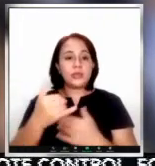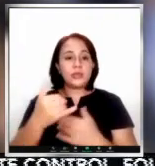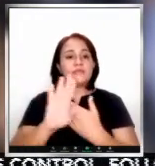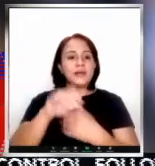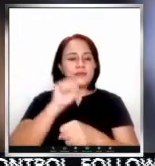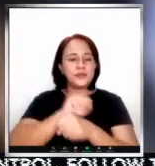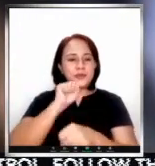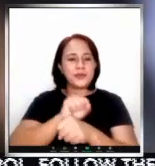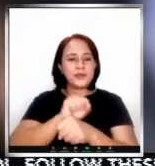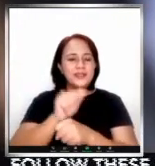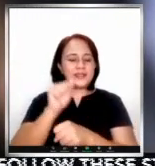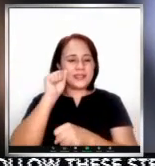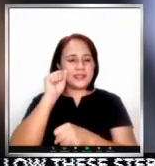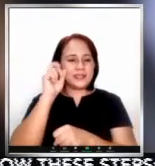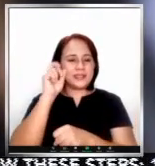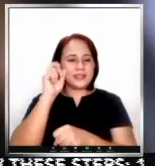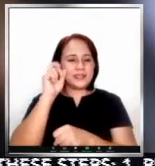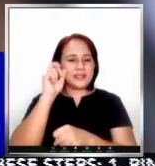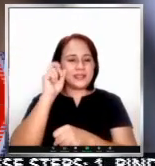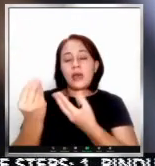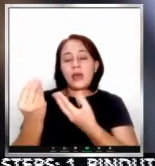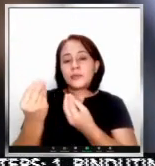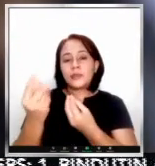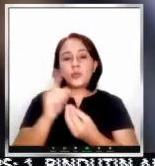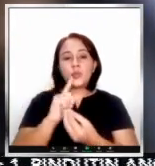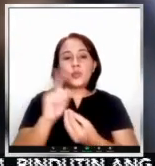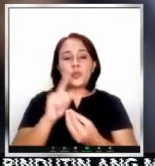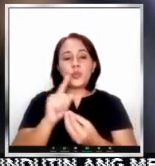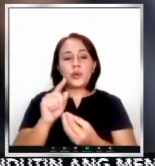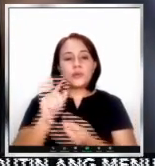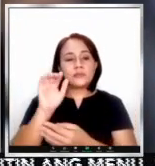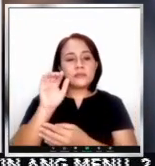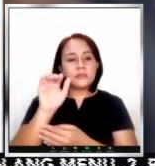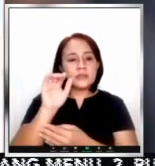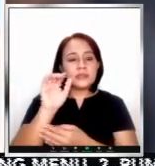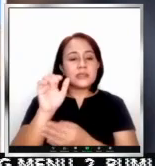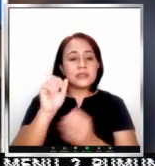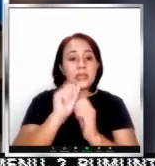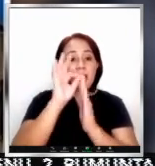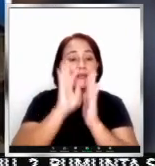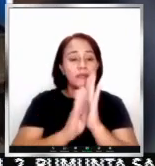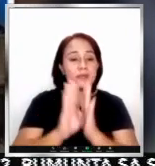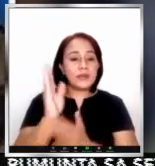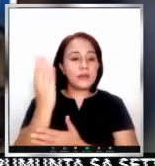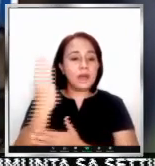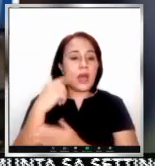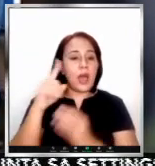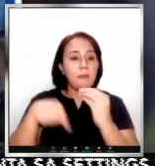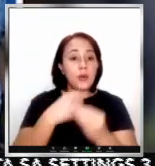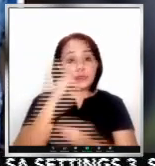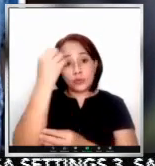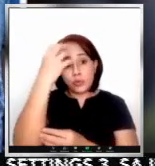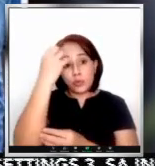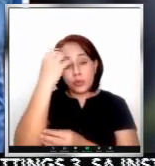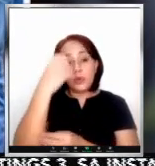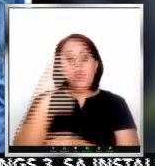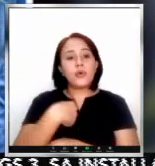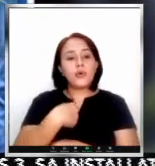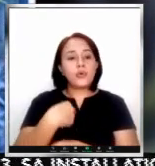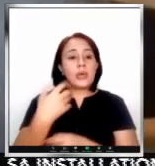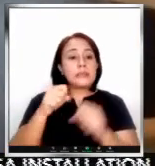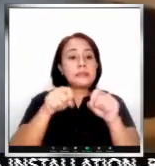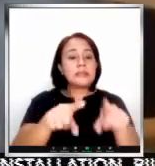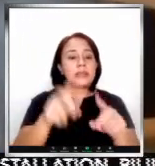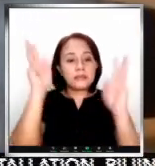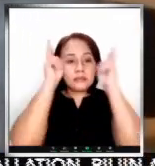siya ng update tungkol sa ipinanawagan niya sa kanyang Facebook page tungkol sa isang lolo na nagtitinda ng gulay sa South Luzon